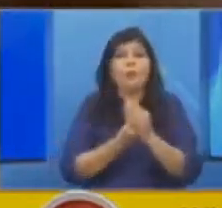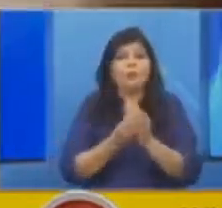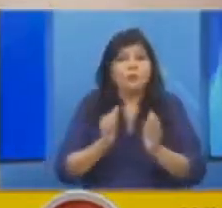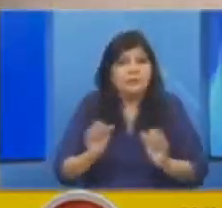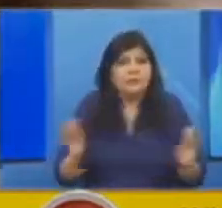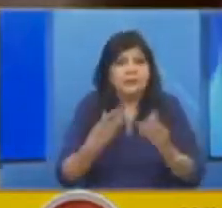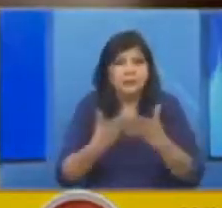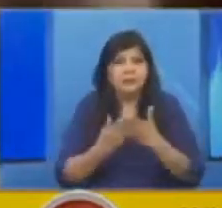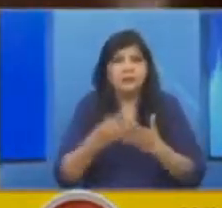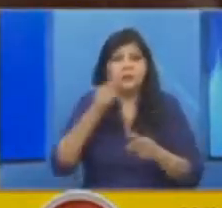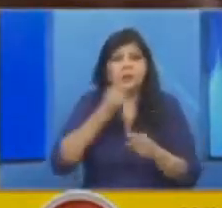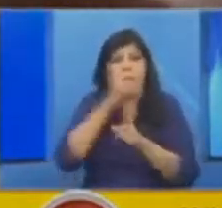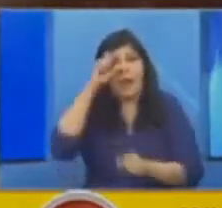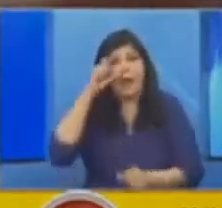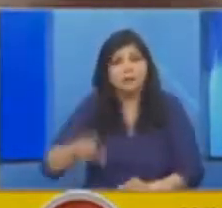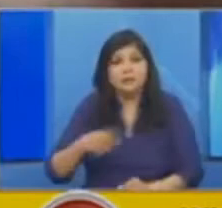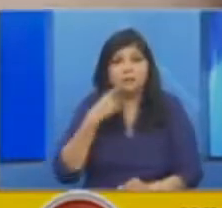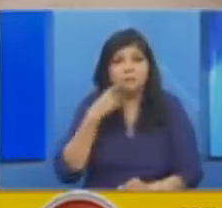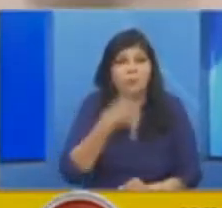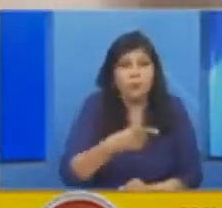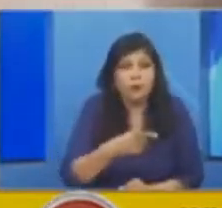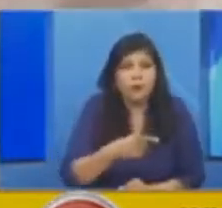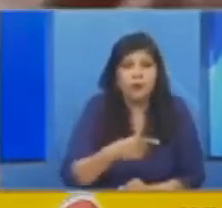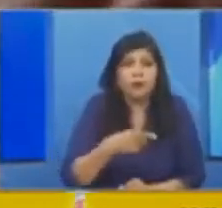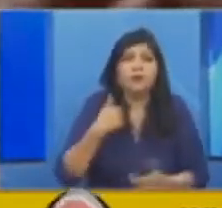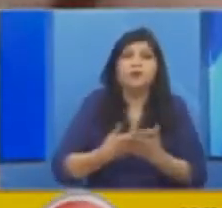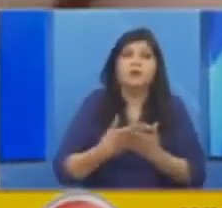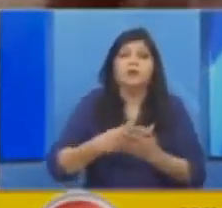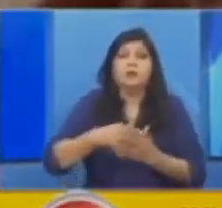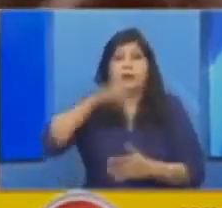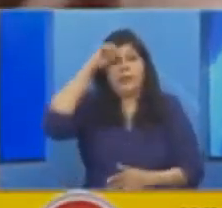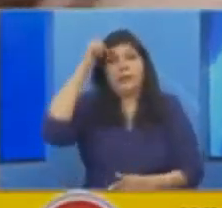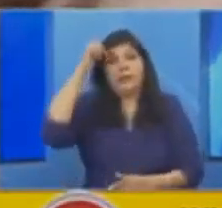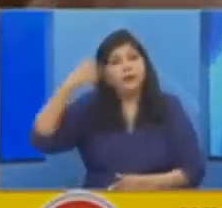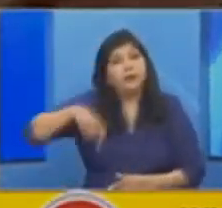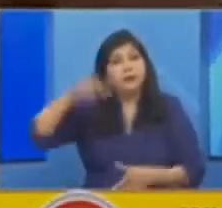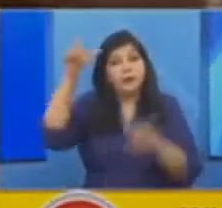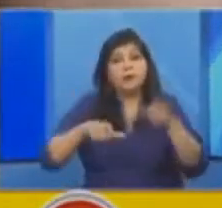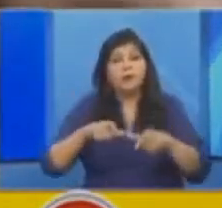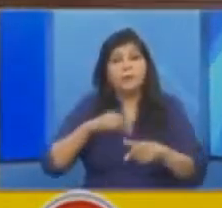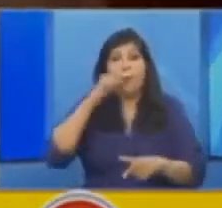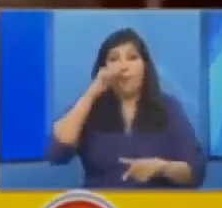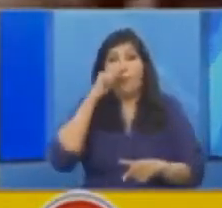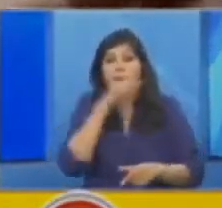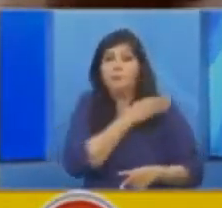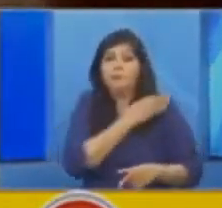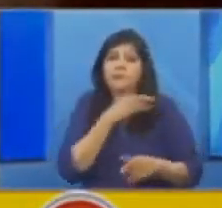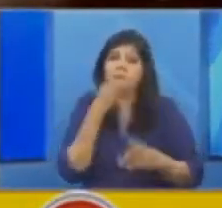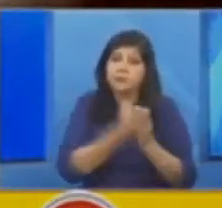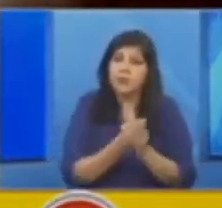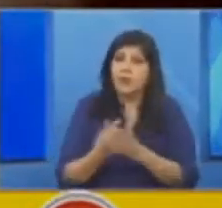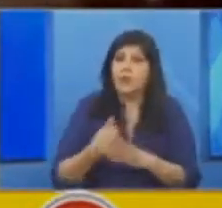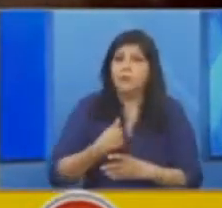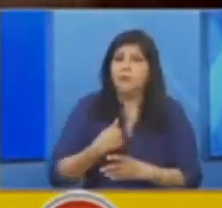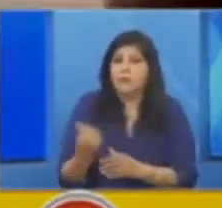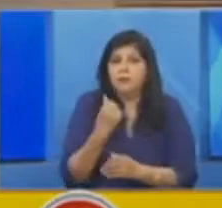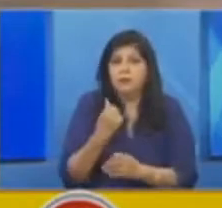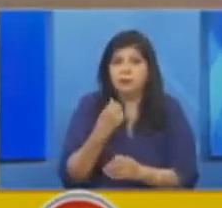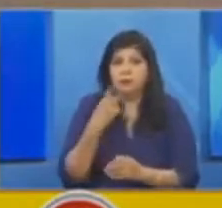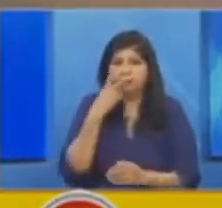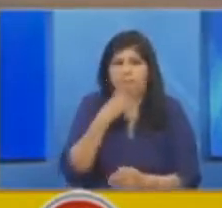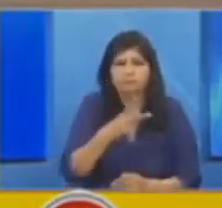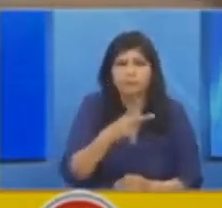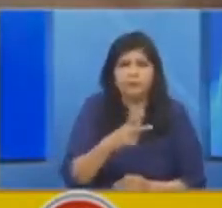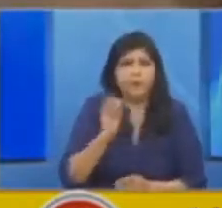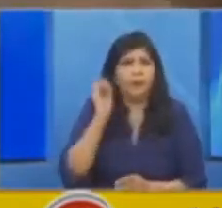लिखा था कि असयोग आंदोलन देश वाशियों में आत्म सम्मान और अपनी शक्ति का बोध कराने